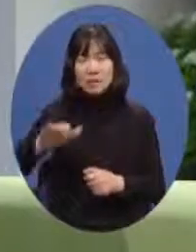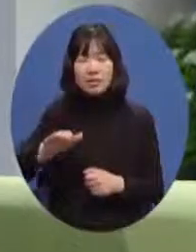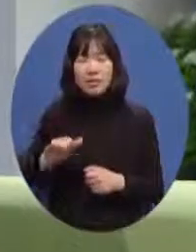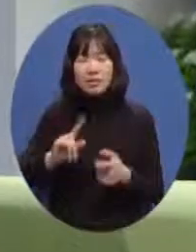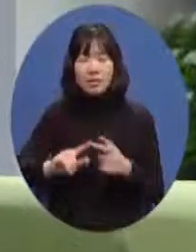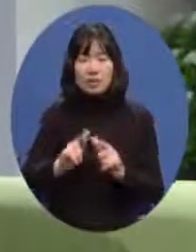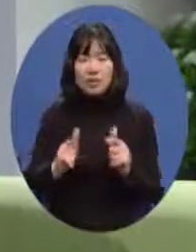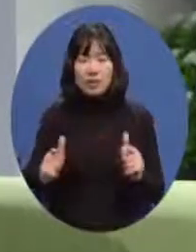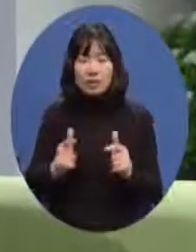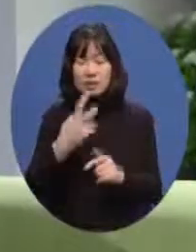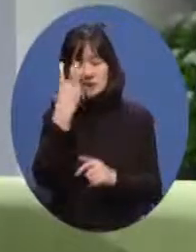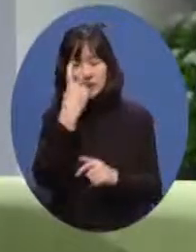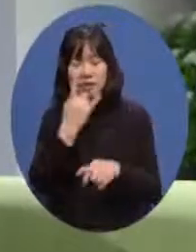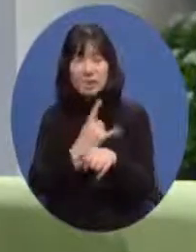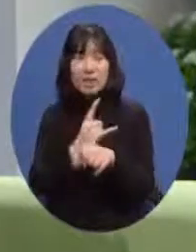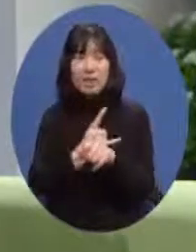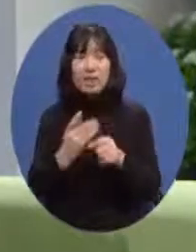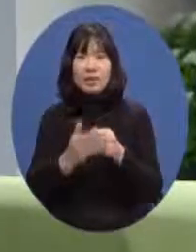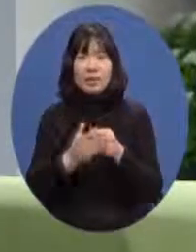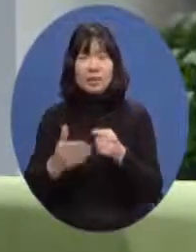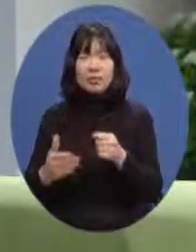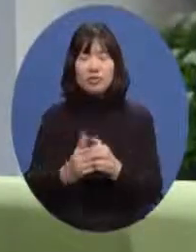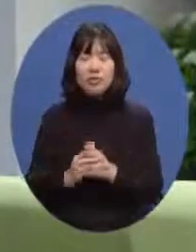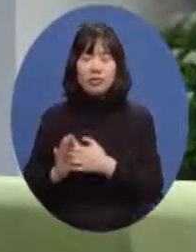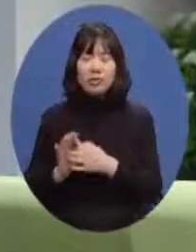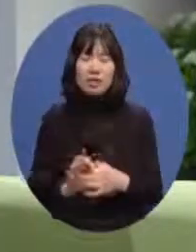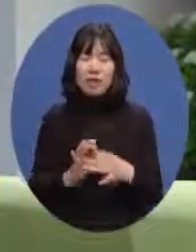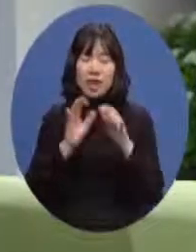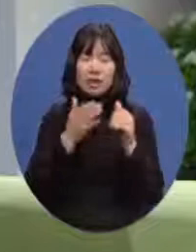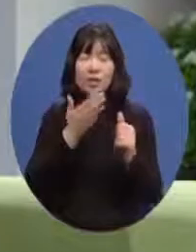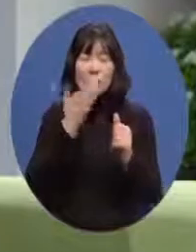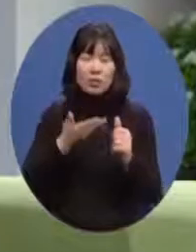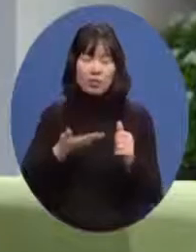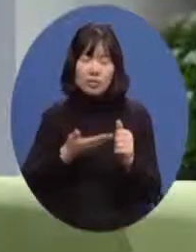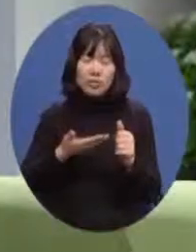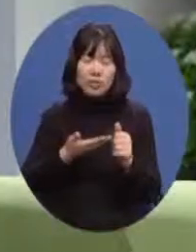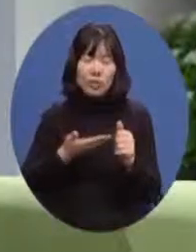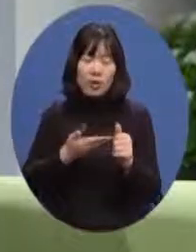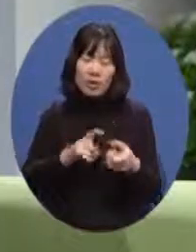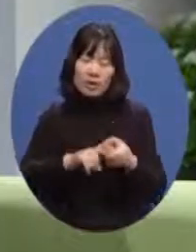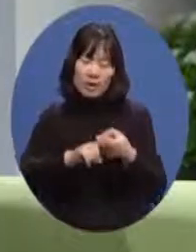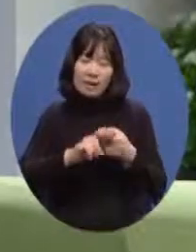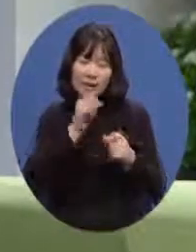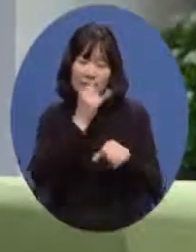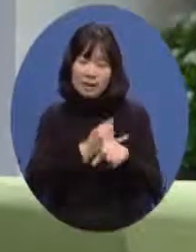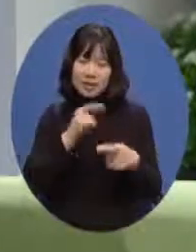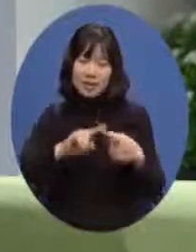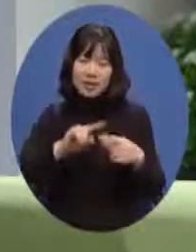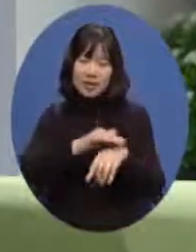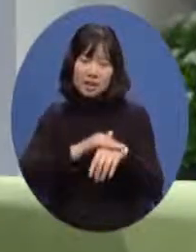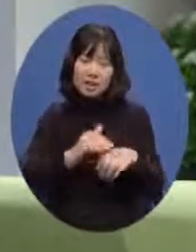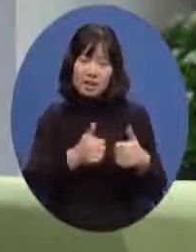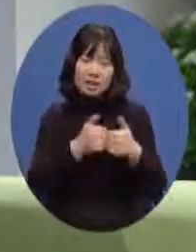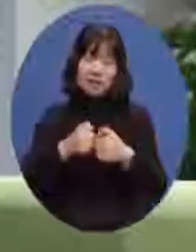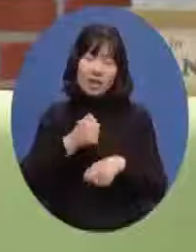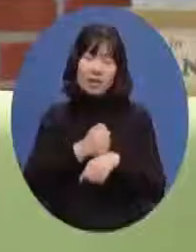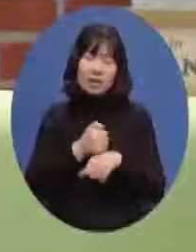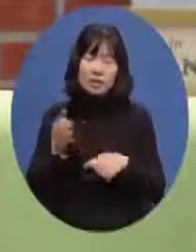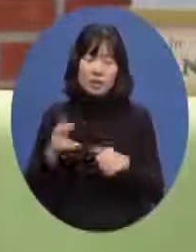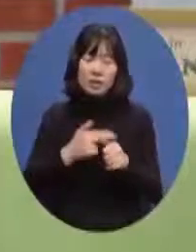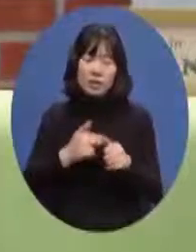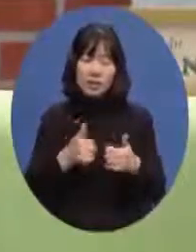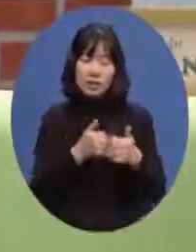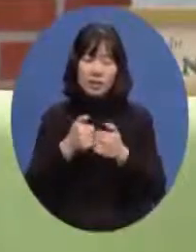그러니까 이런 걸 한번 체크를 좀 해보셔서 계속 아이를 먹는 걸로 이렇게 씨름해야 될 건가는 한번 잘 상의, 전문가와